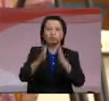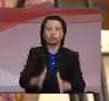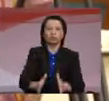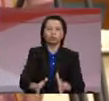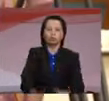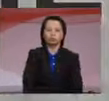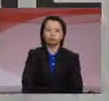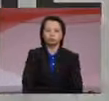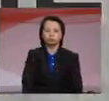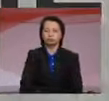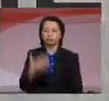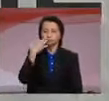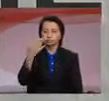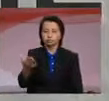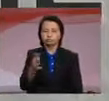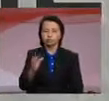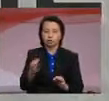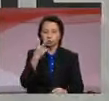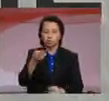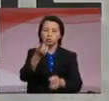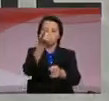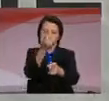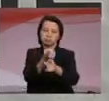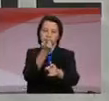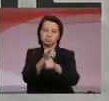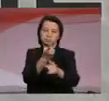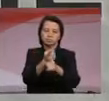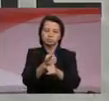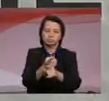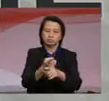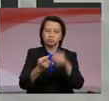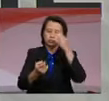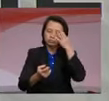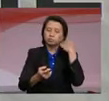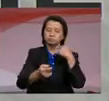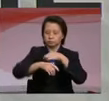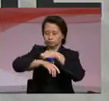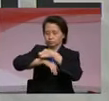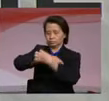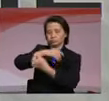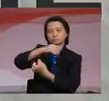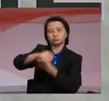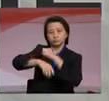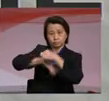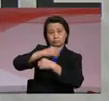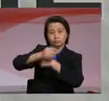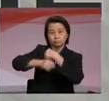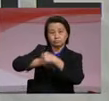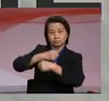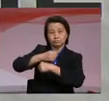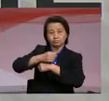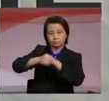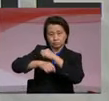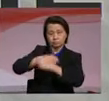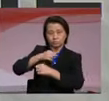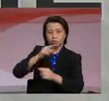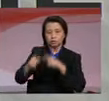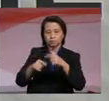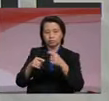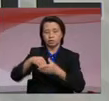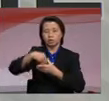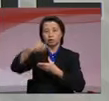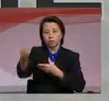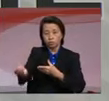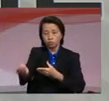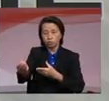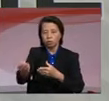Terima kasih. Jadi kalau kita lihat kes ni, memang betul mereka pakai wristband, tetapi apabila mereka keluar